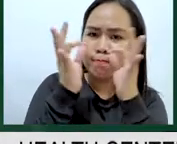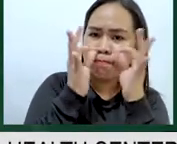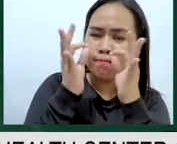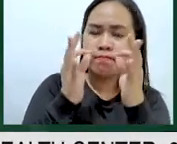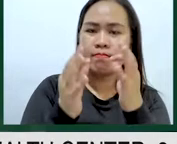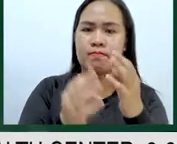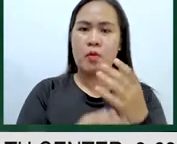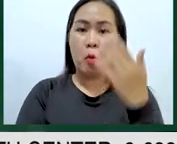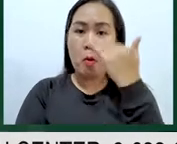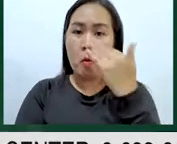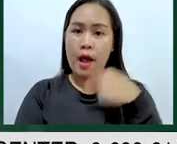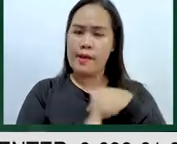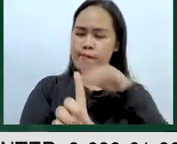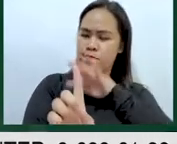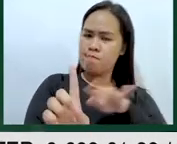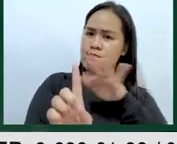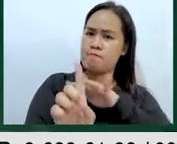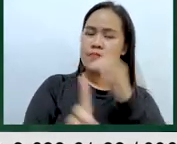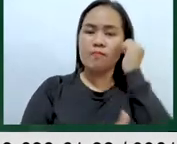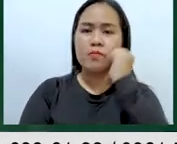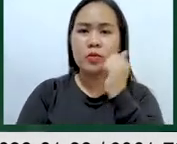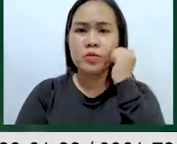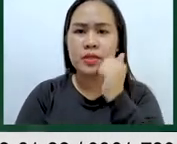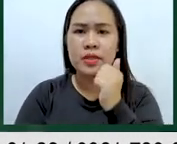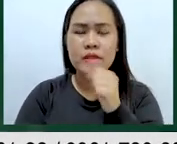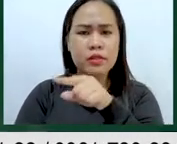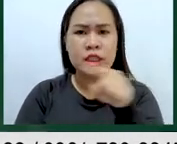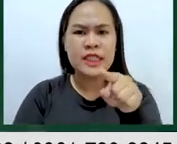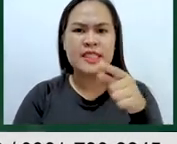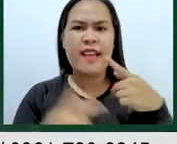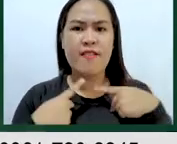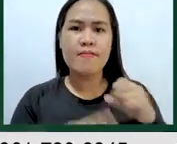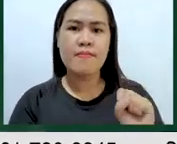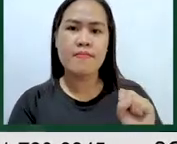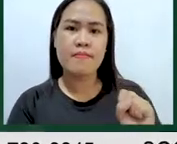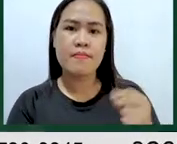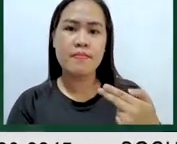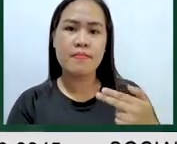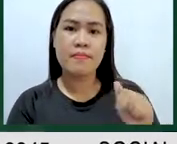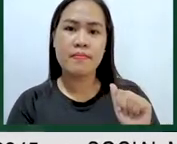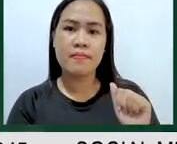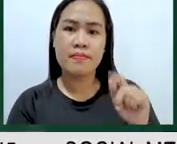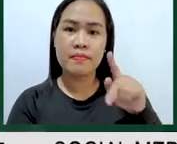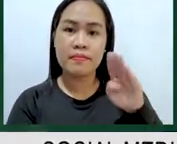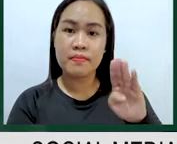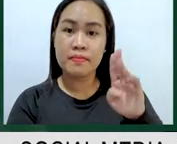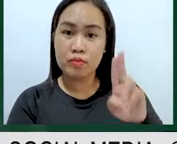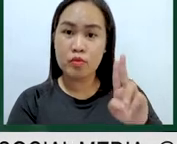Shabu ang huli dito, shabu, no. Yan, meron din siyang